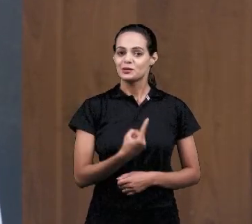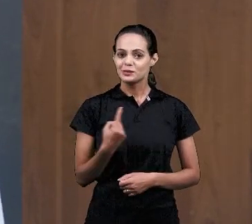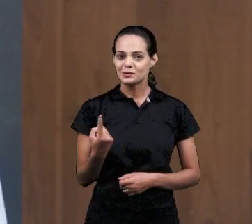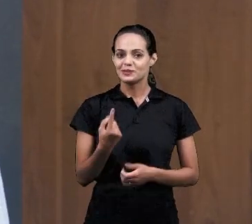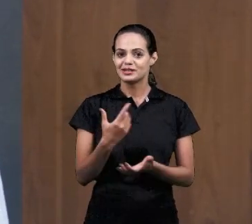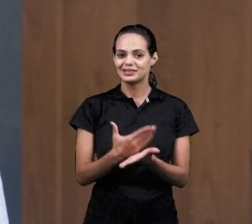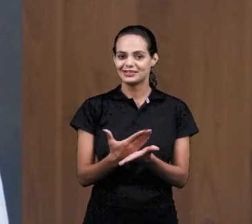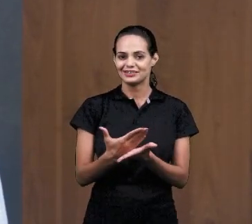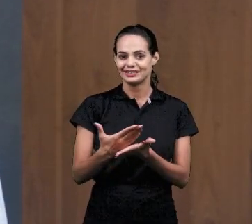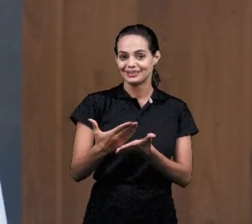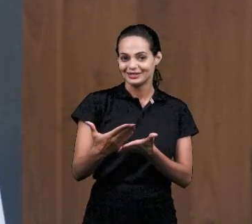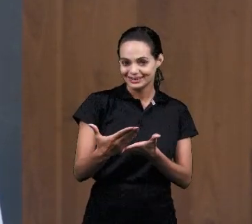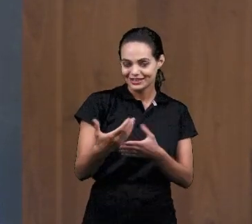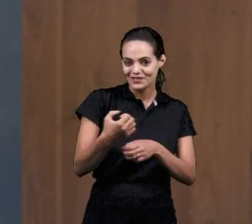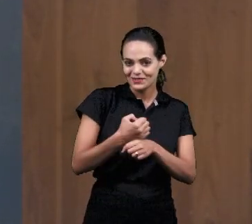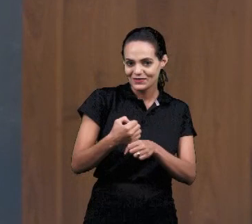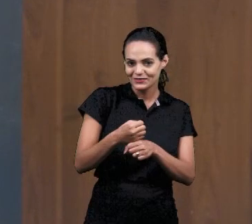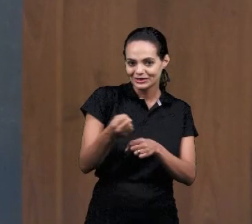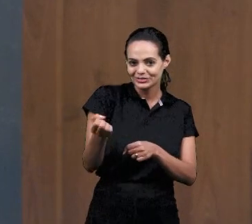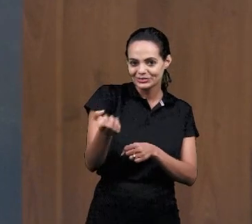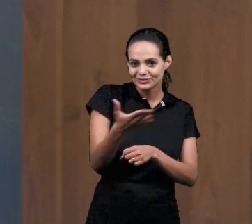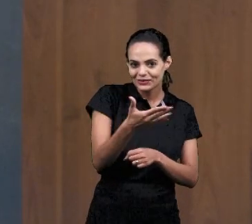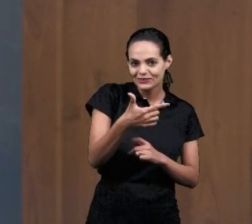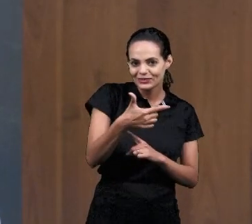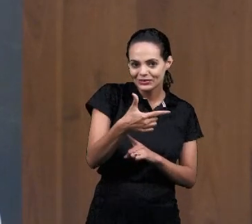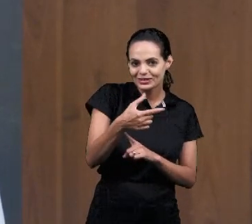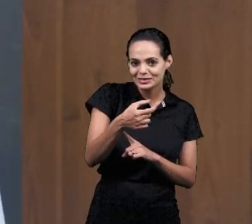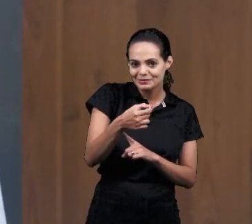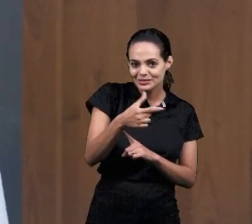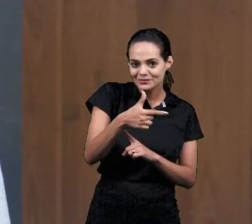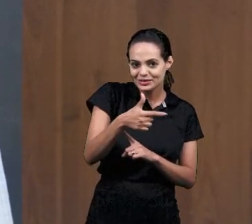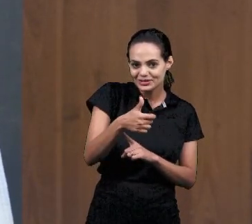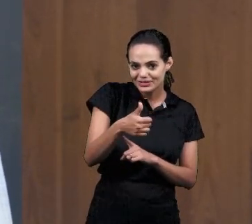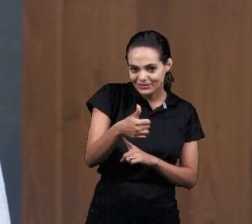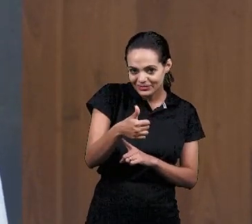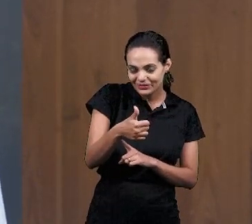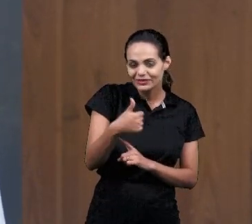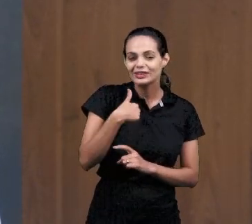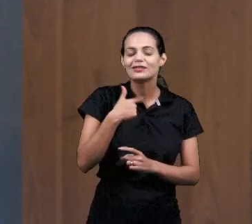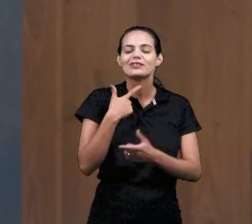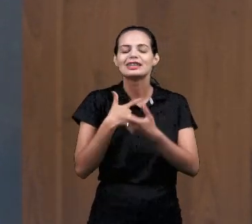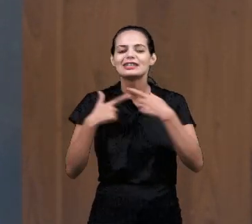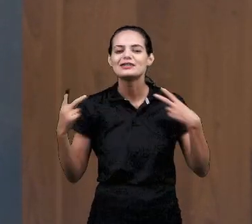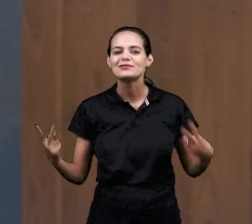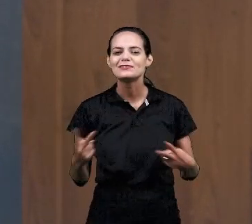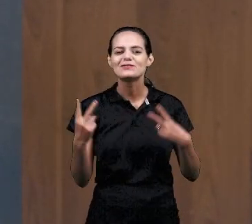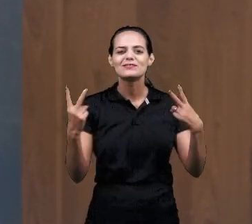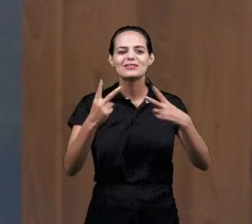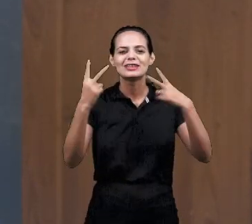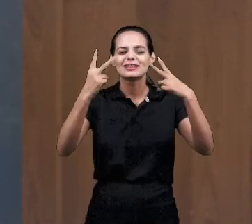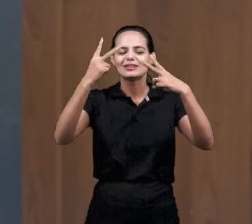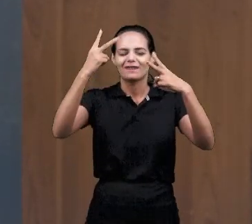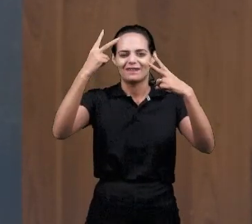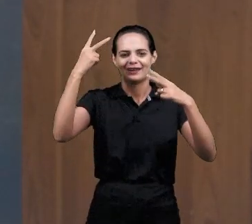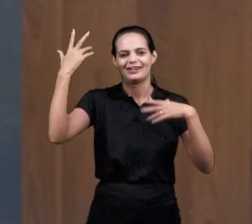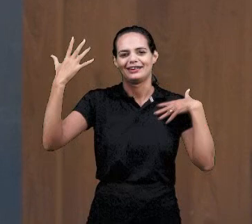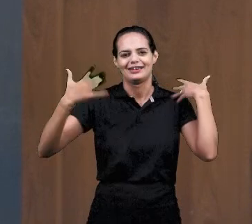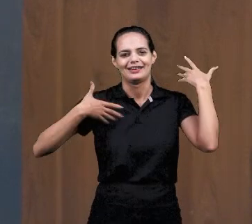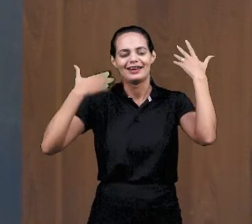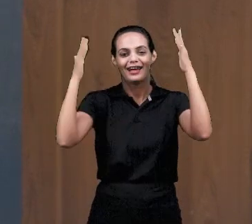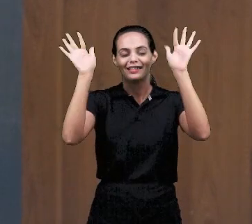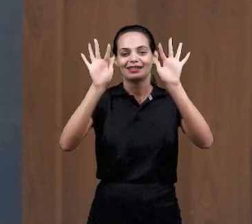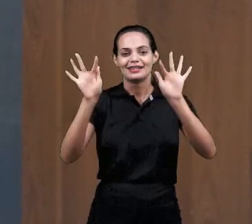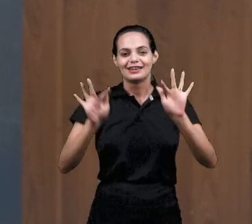vous tous une année de beaucoup de victoires, de joie et de grandes expériences dans la présence de notre